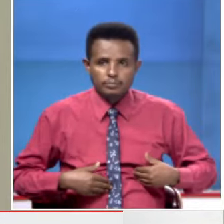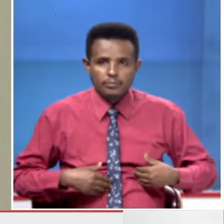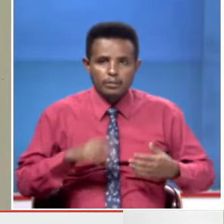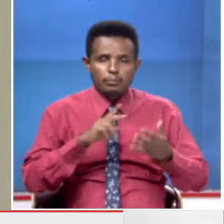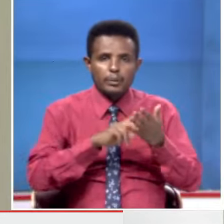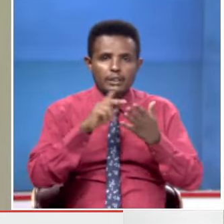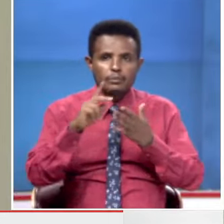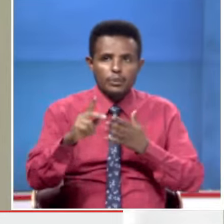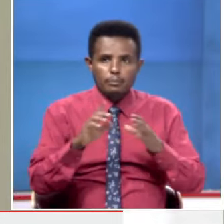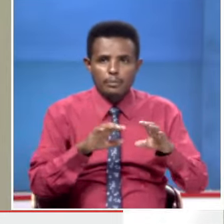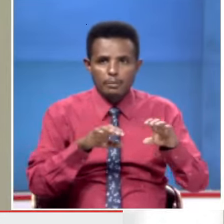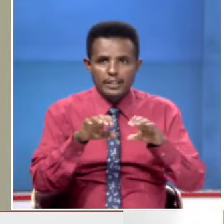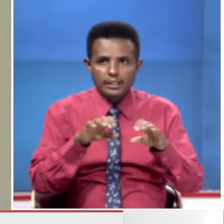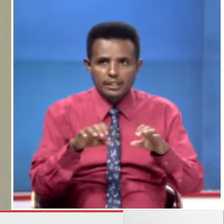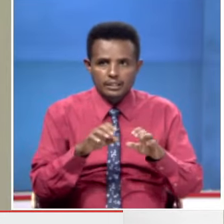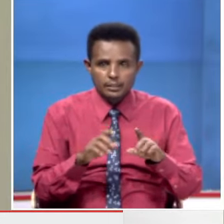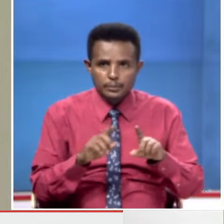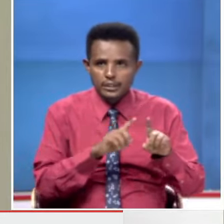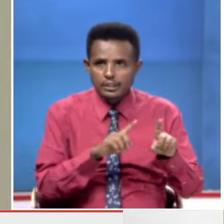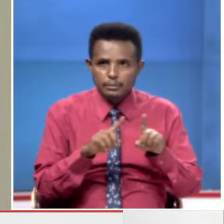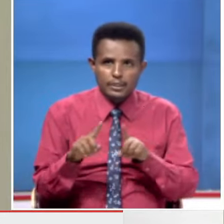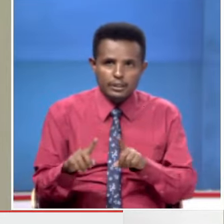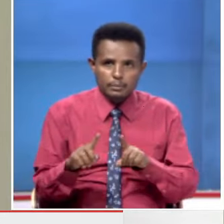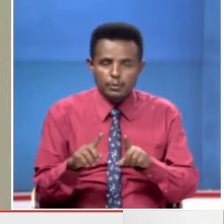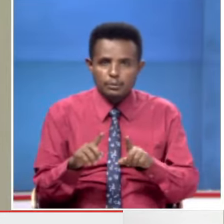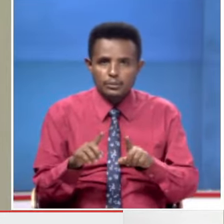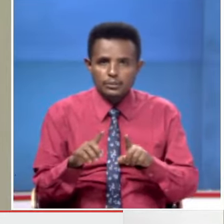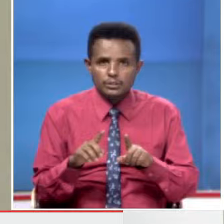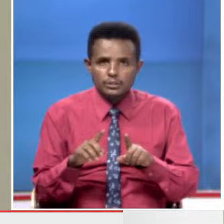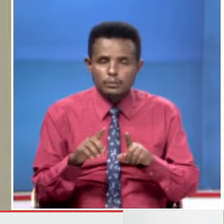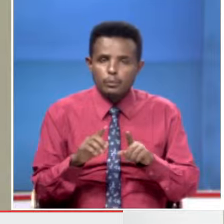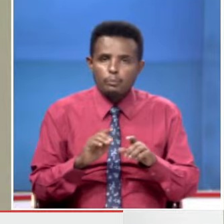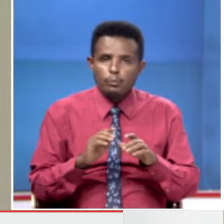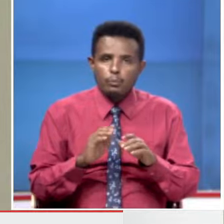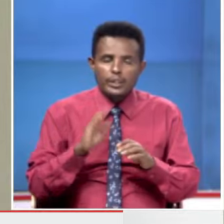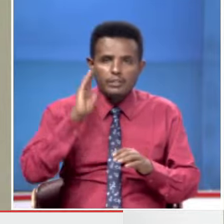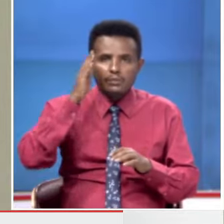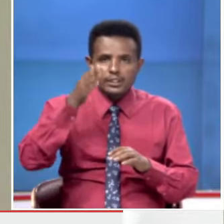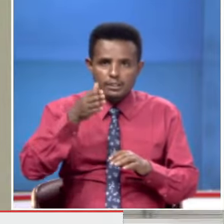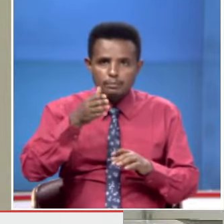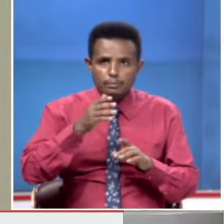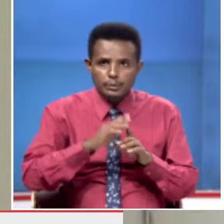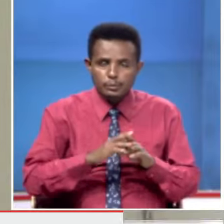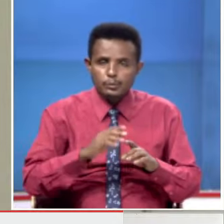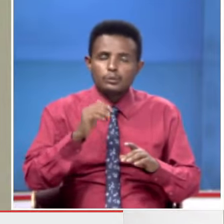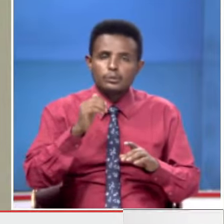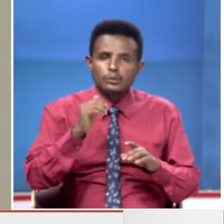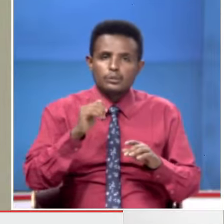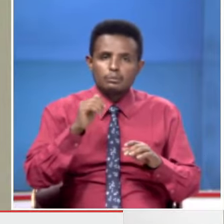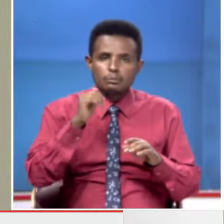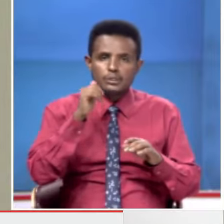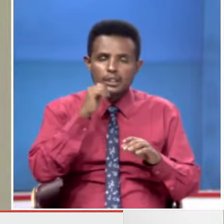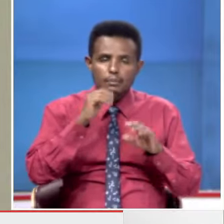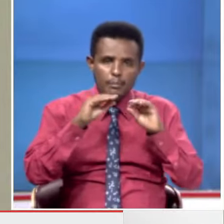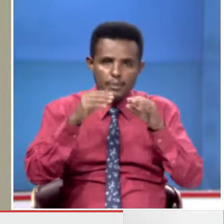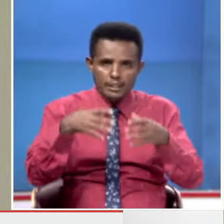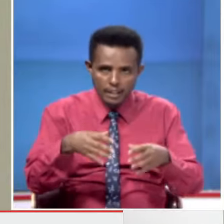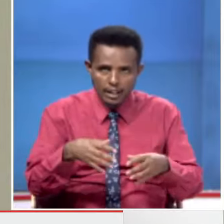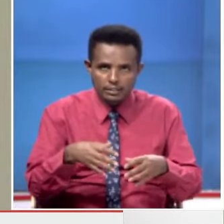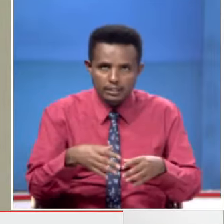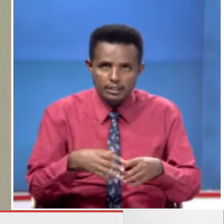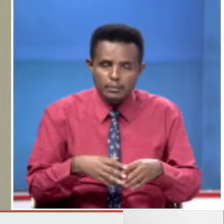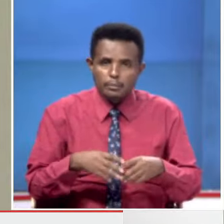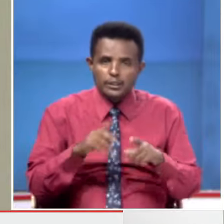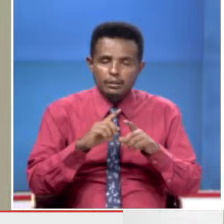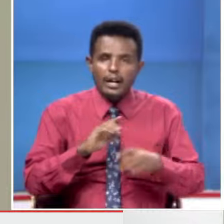ፕላትፎርም በመመስረት ስራዎችን በጋራ በመከናወን ላይ ይገኛሉ። ወደፊትም ፕሮጀክቱ ሴት መምህራን በህትመት እና በሌሎች